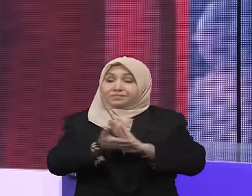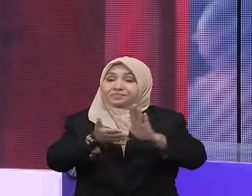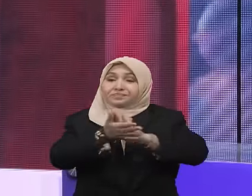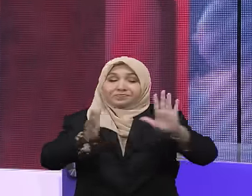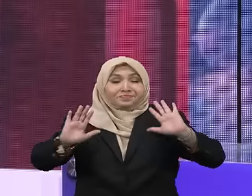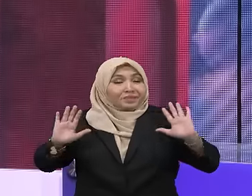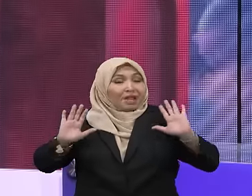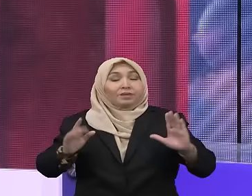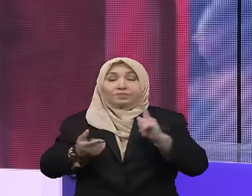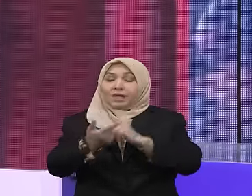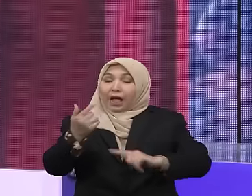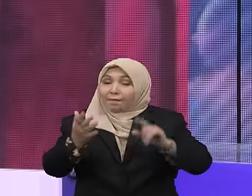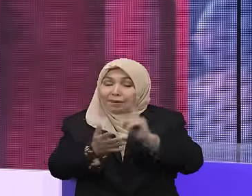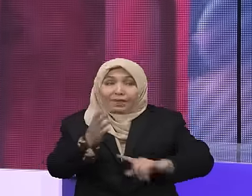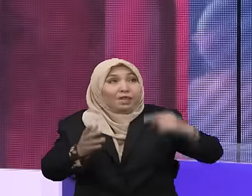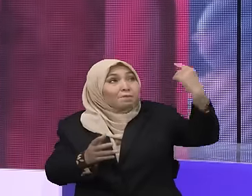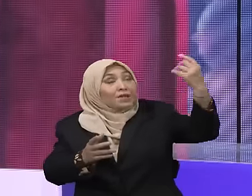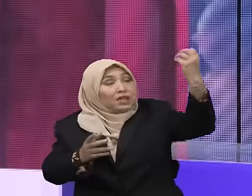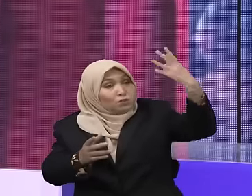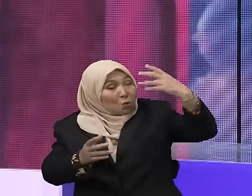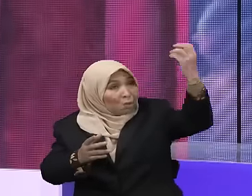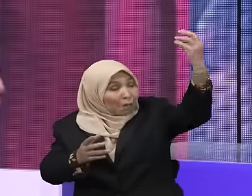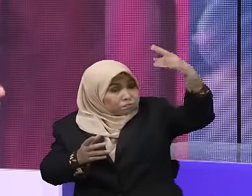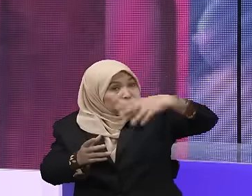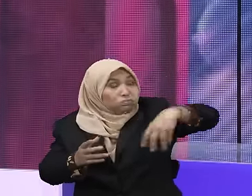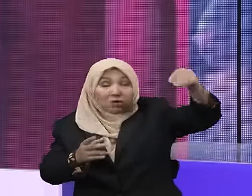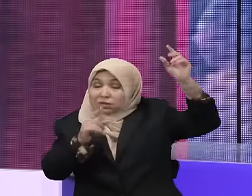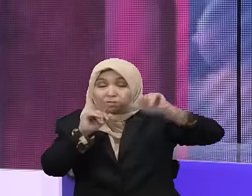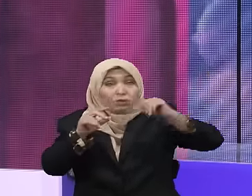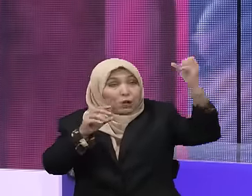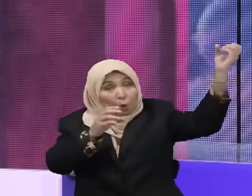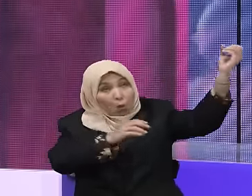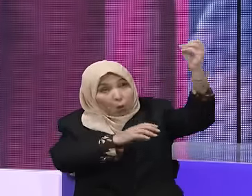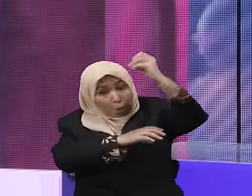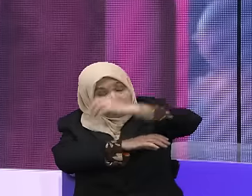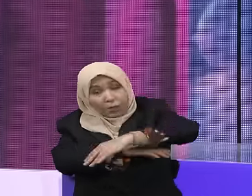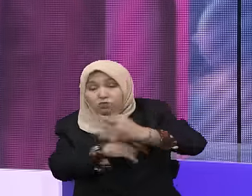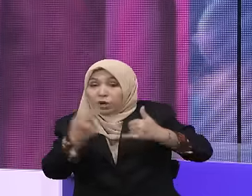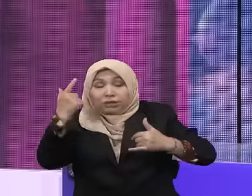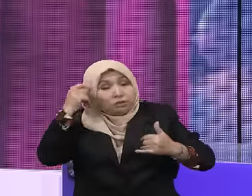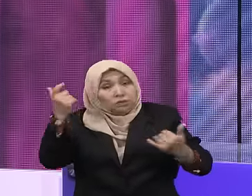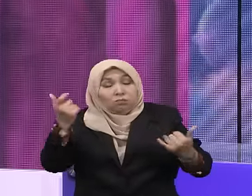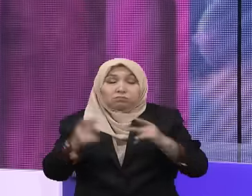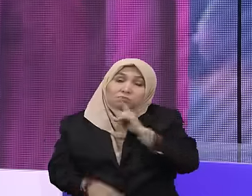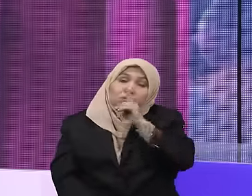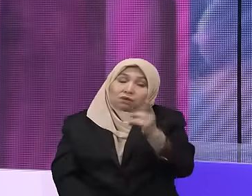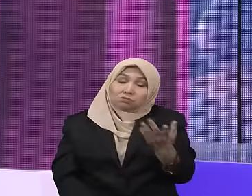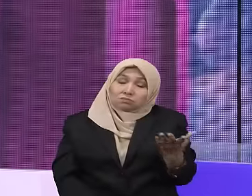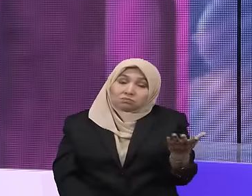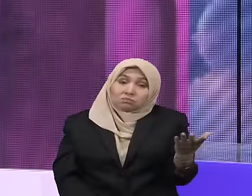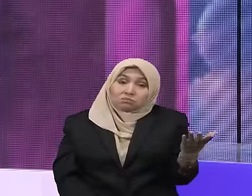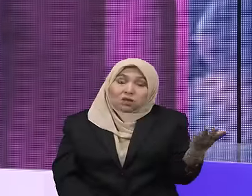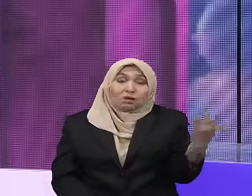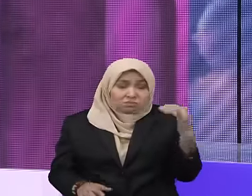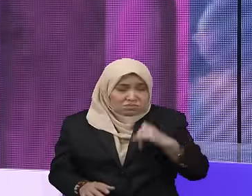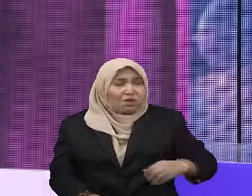kaedah, apabila matahari itu terbenam, tak payah tengok matahari terbenam pun dah tahu dah bahawa sebenarnya memang